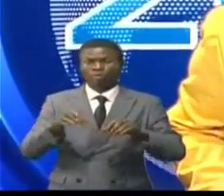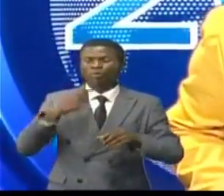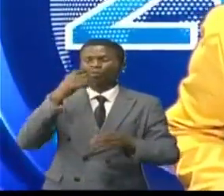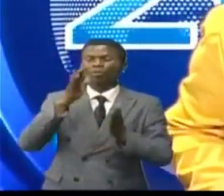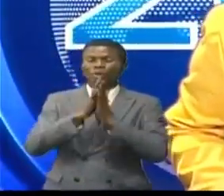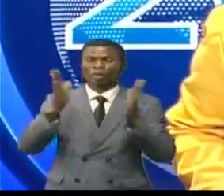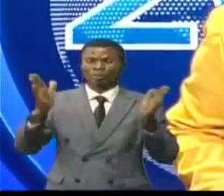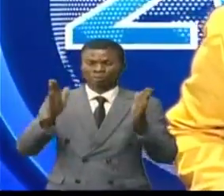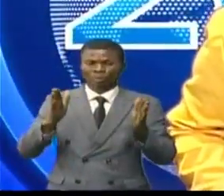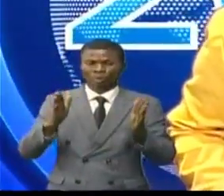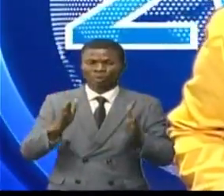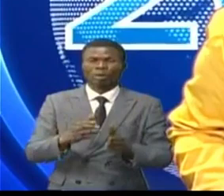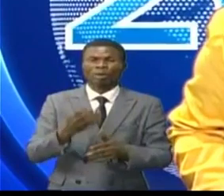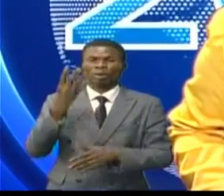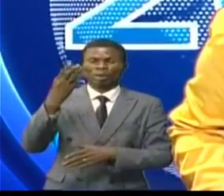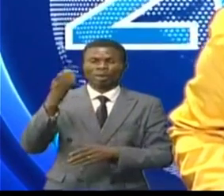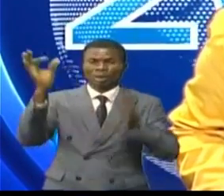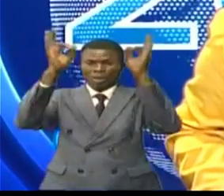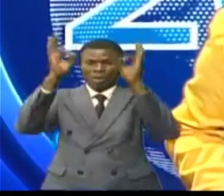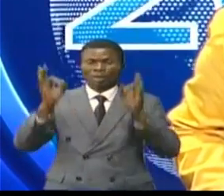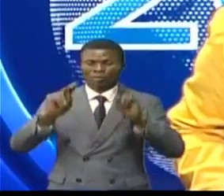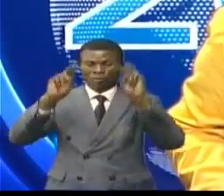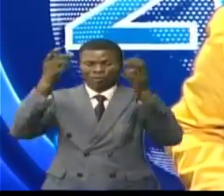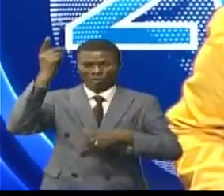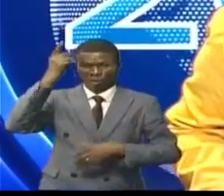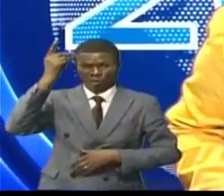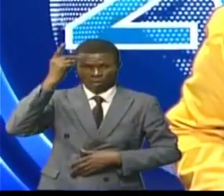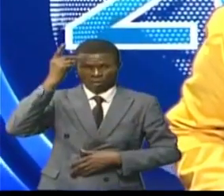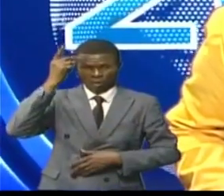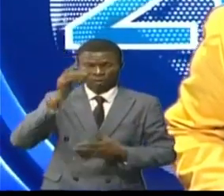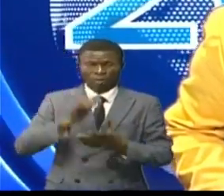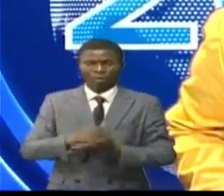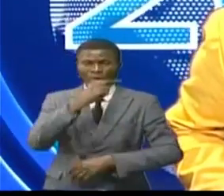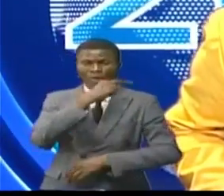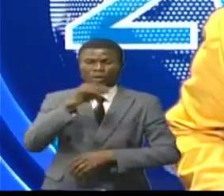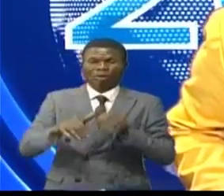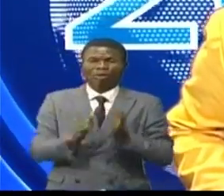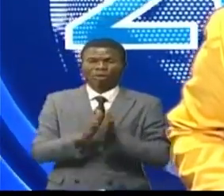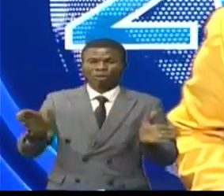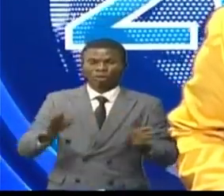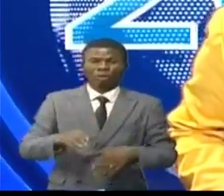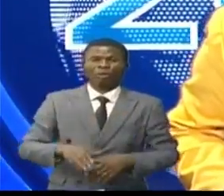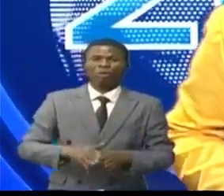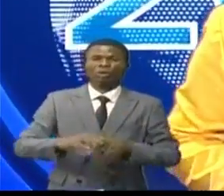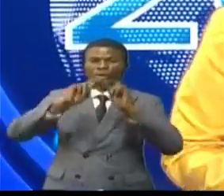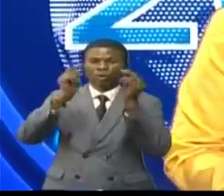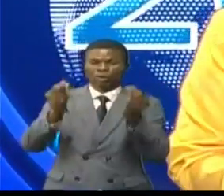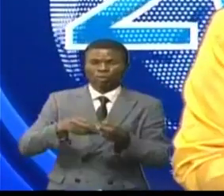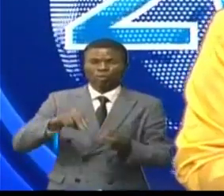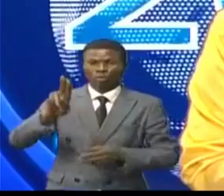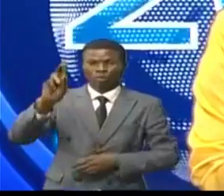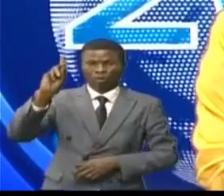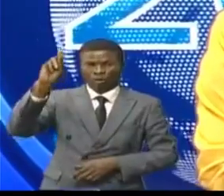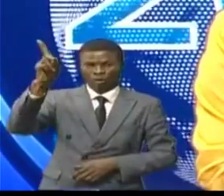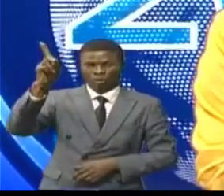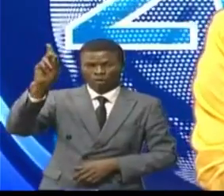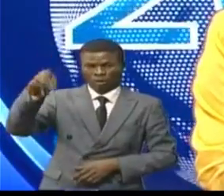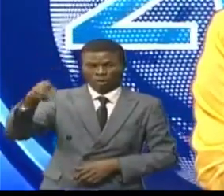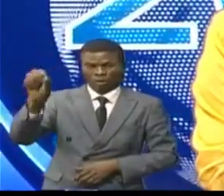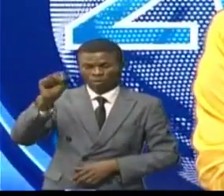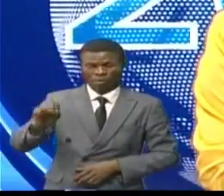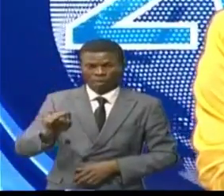dite dans les quatre fédérations de la ville de Kinshasa. Augustin Kabuya a exhorté les membres de son parti à l'unité et l'amour. Alain